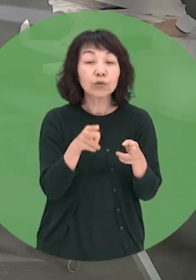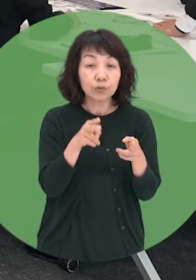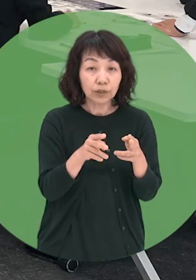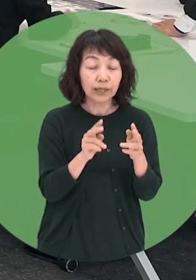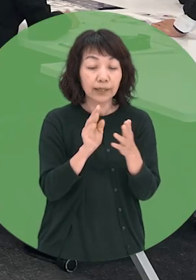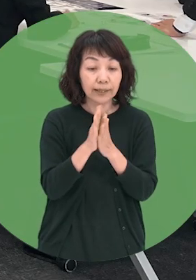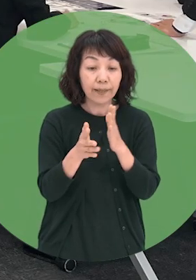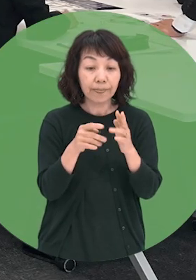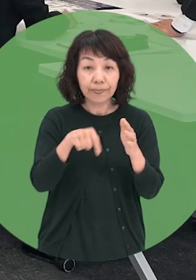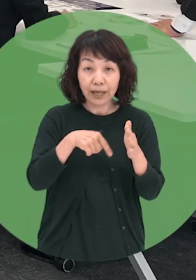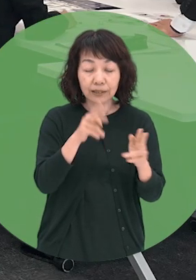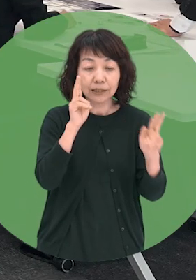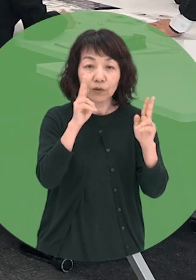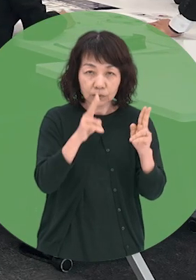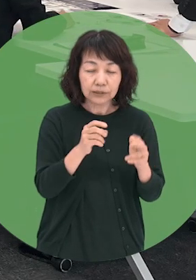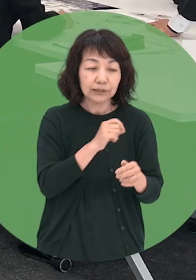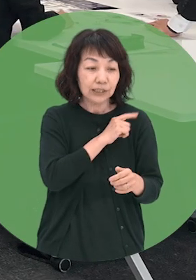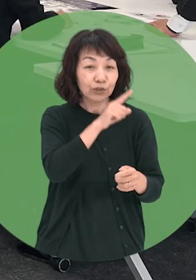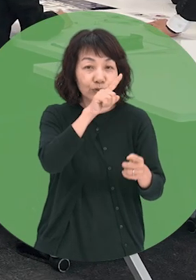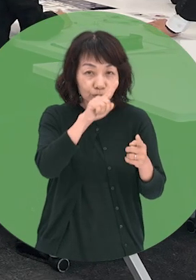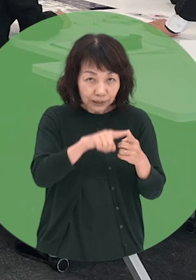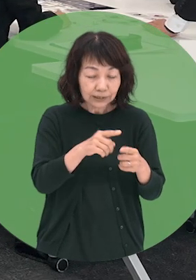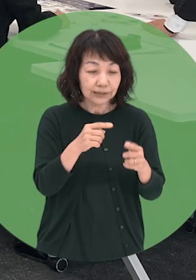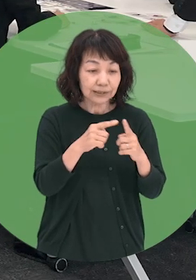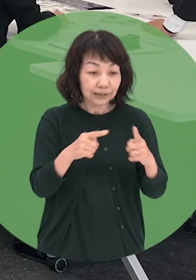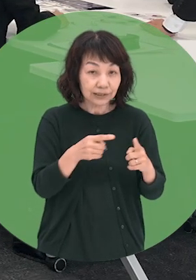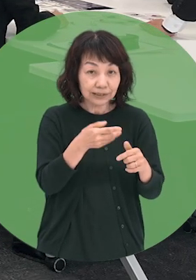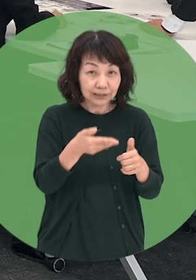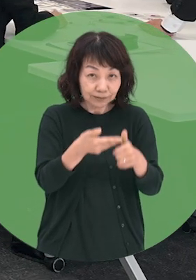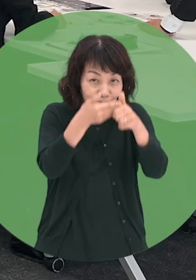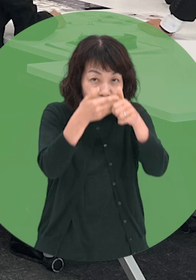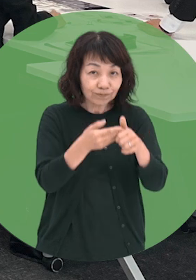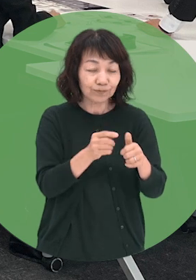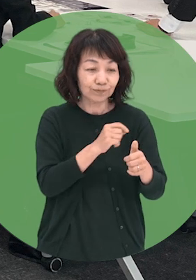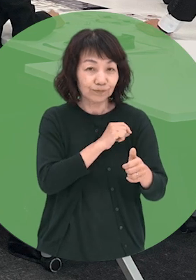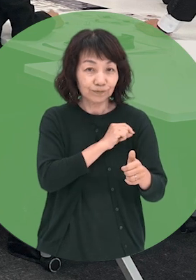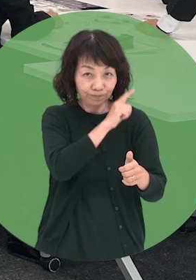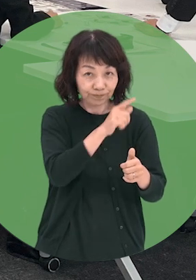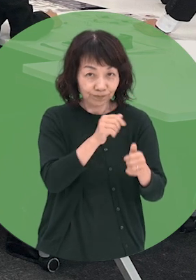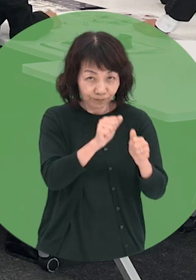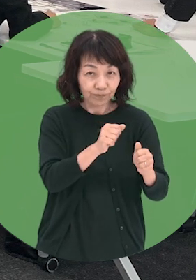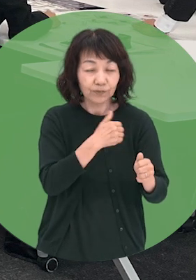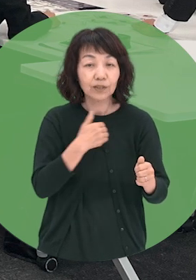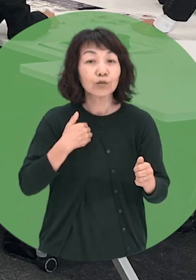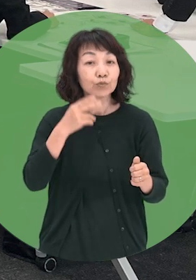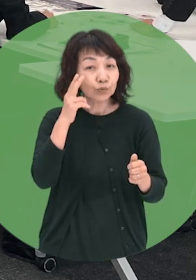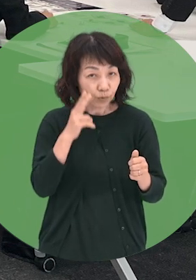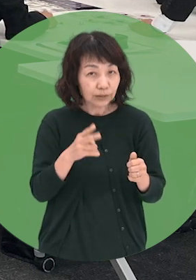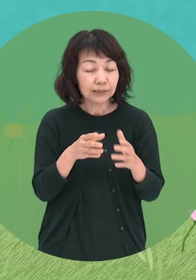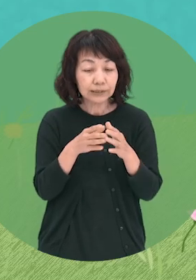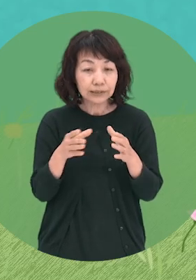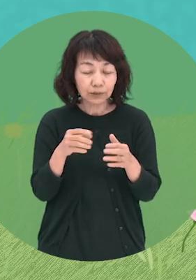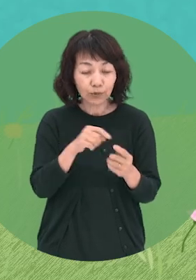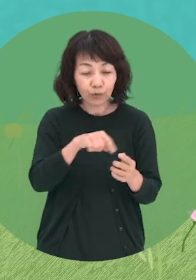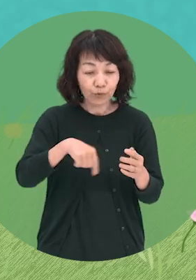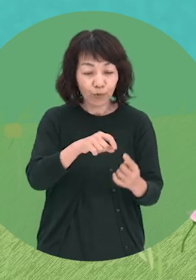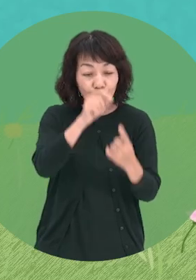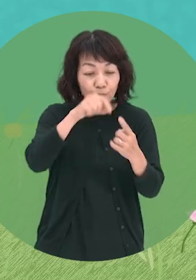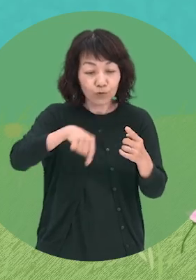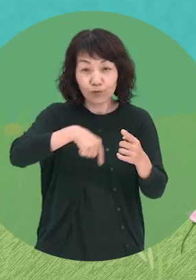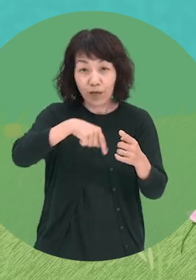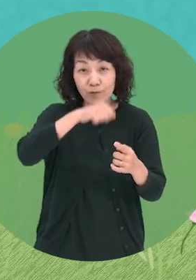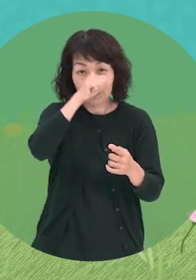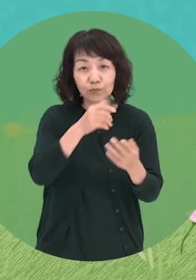人材育成の取り組みを促し、雇用の質の向上を目指す全国初の制度なんです。 現